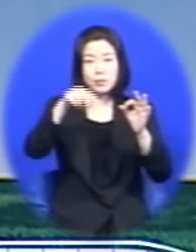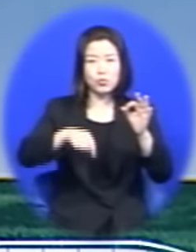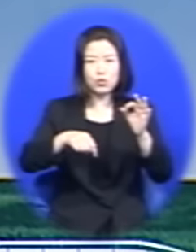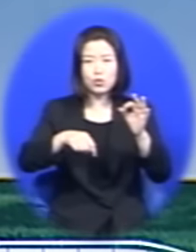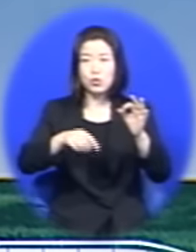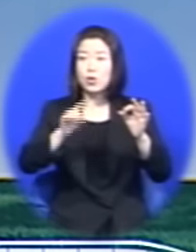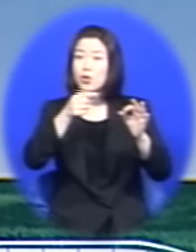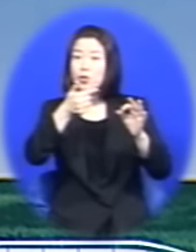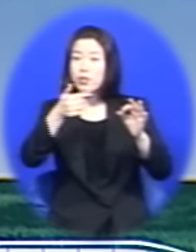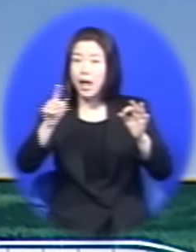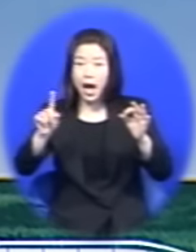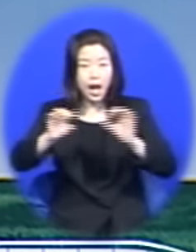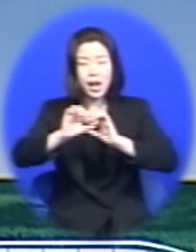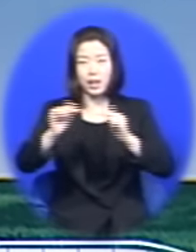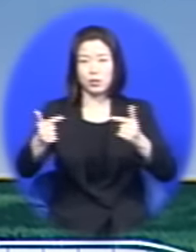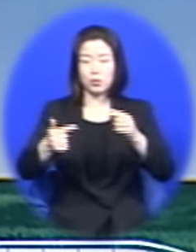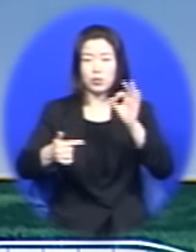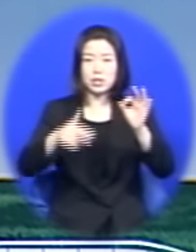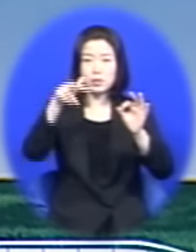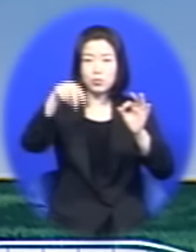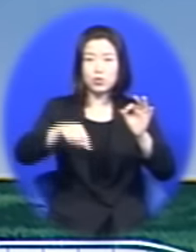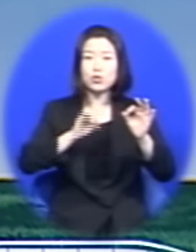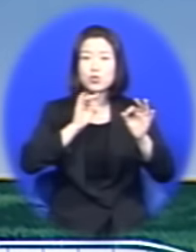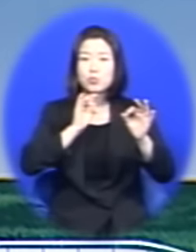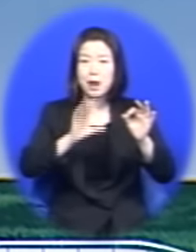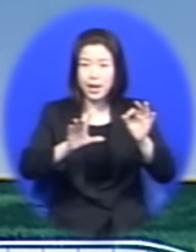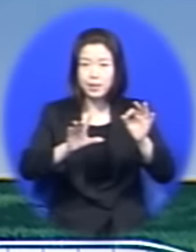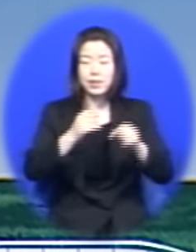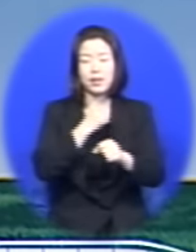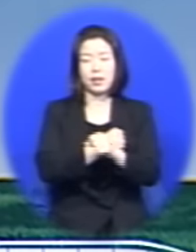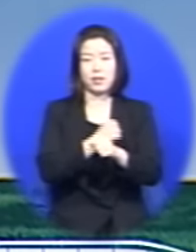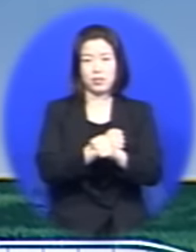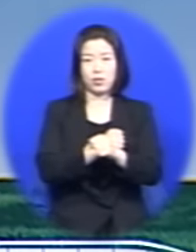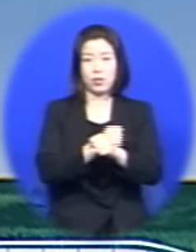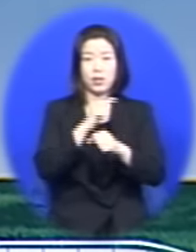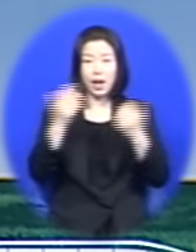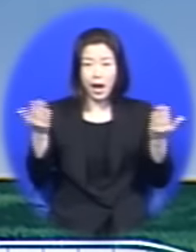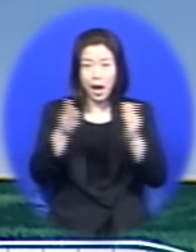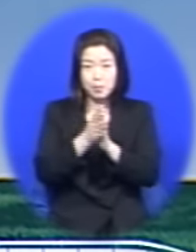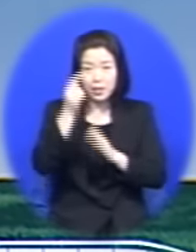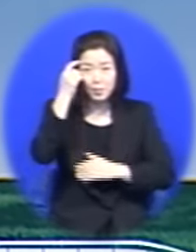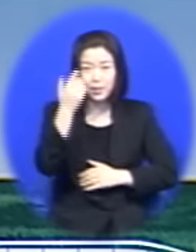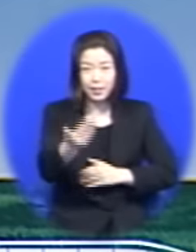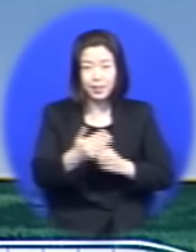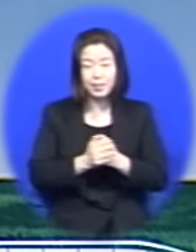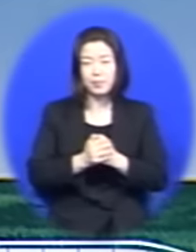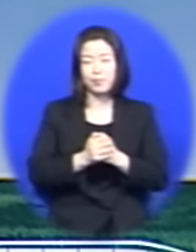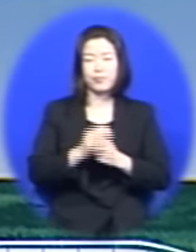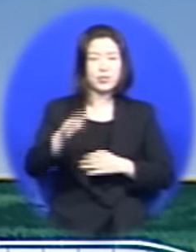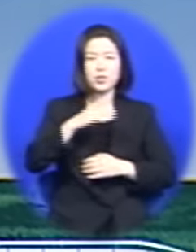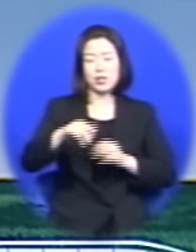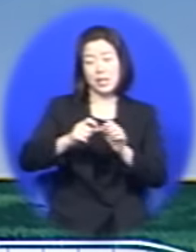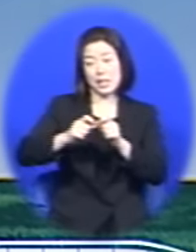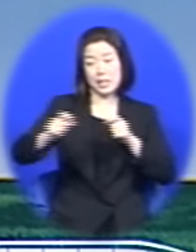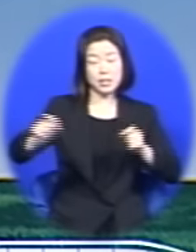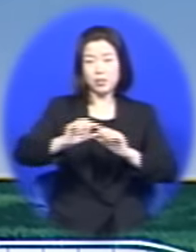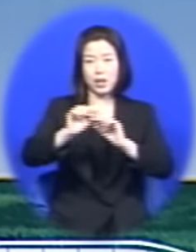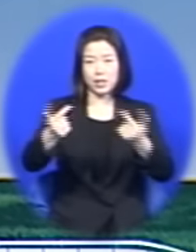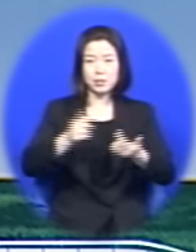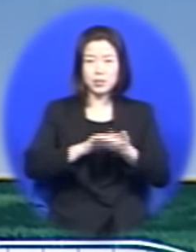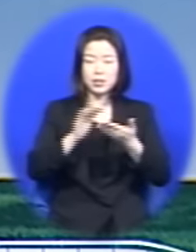아니에요. 10주만 하는 거예요. 아멘입니까? 절대로 길게 하는 거